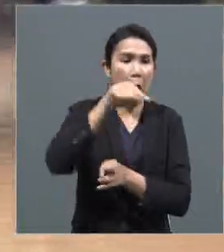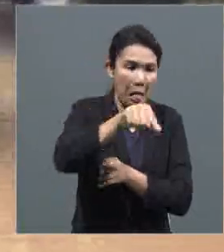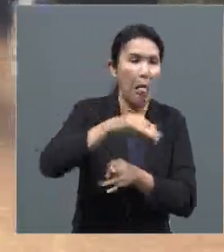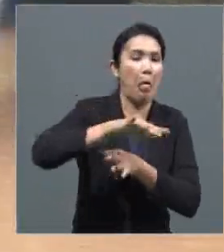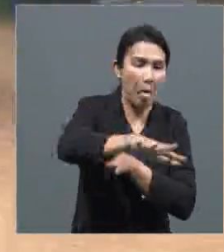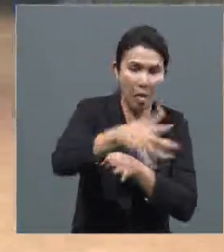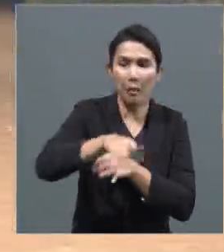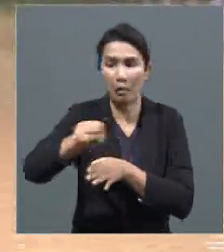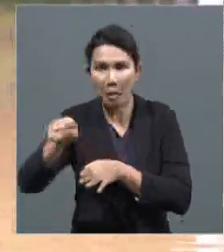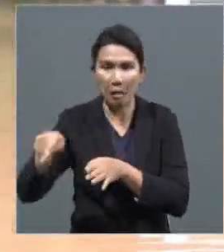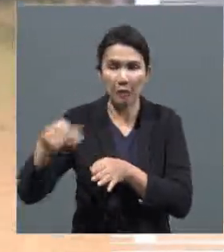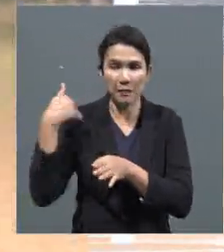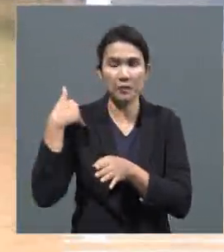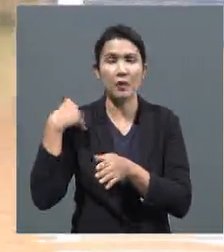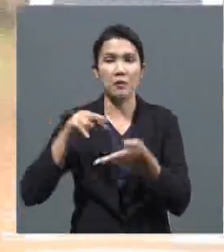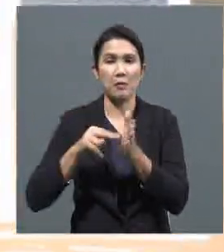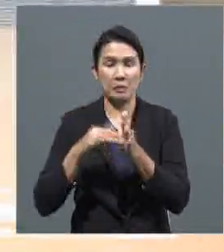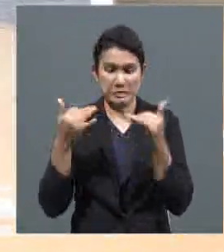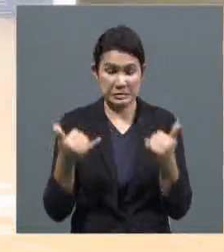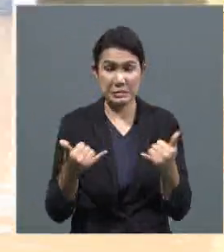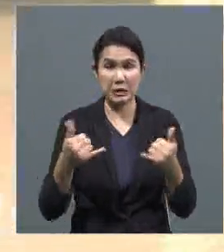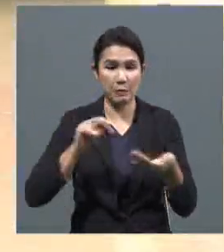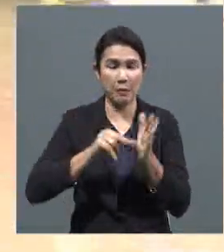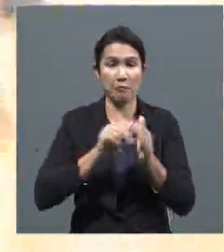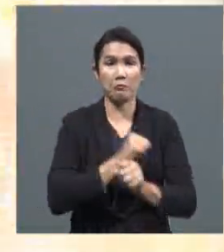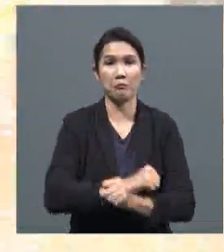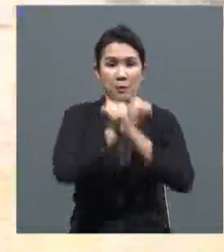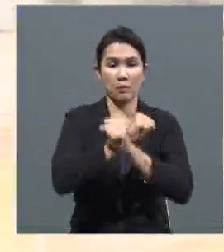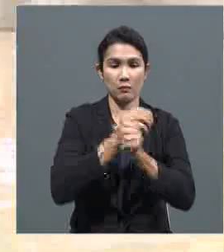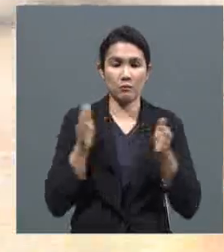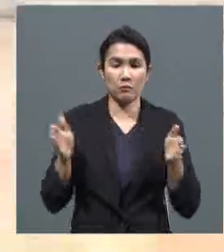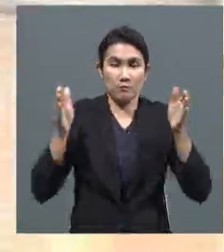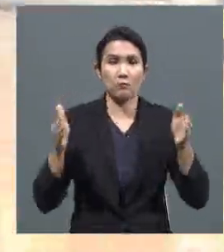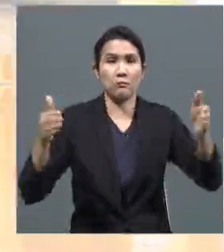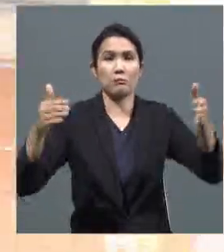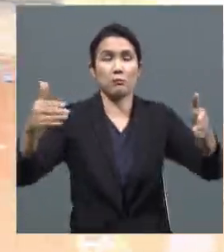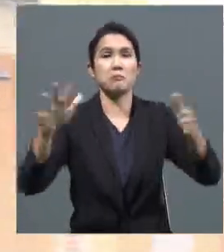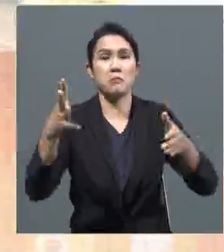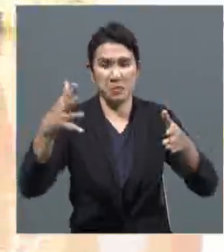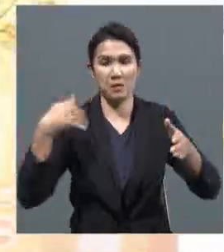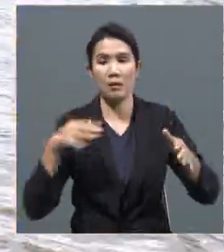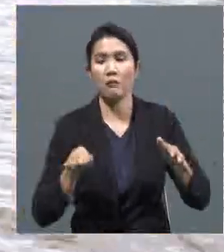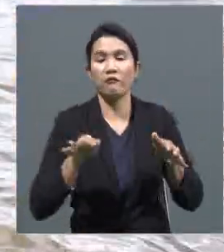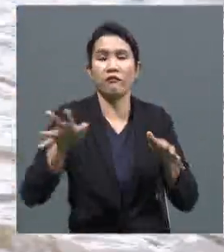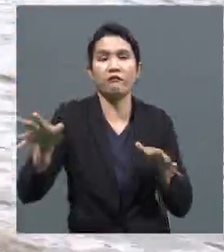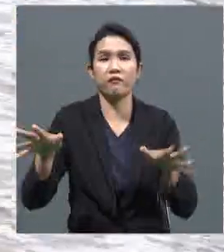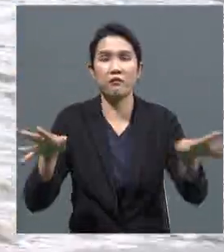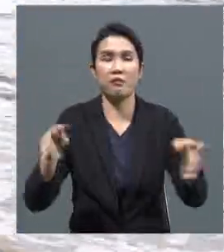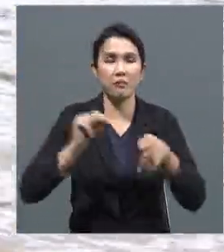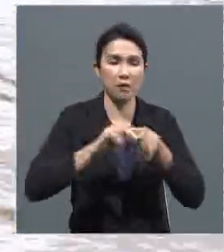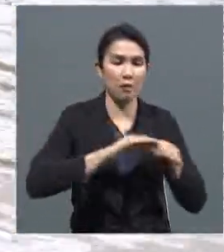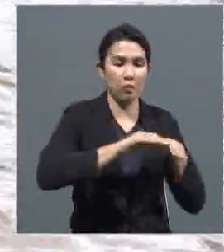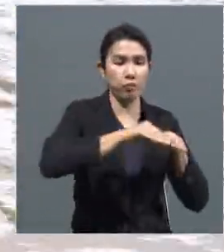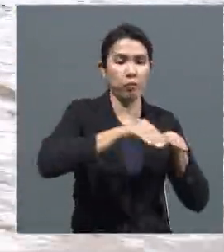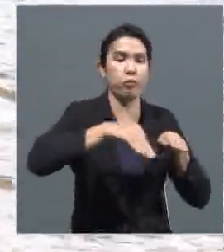ที่บริเวณนอกแนวคันกั้นน้ำที่ไม่มีแนวป้องกันน้ำถาวรหรือเป็นจุดที่เป็นลักษณะของฟันหลอค่ะบริเว